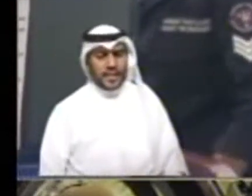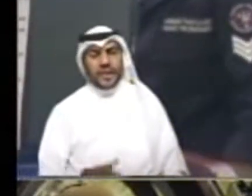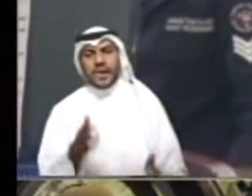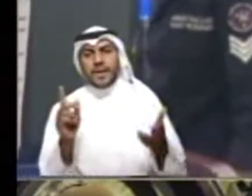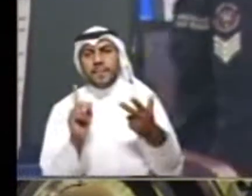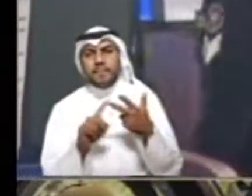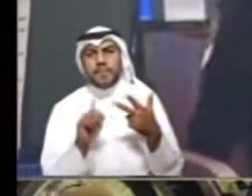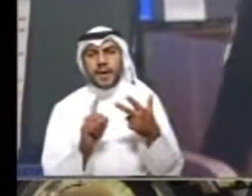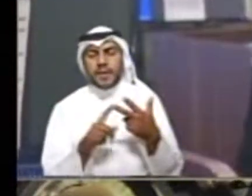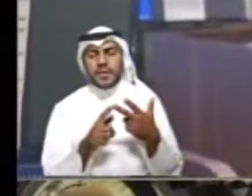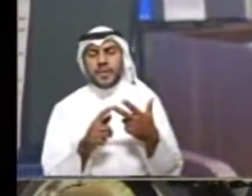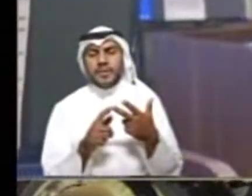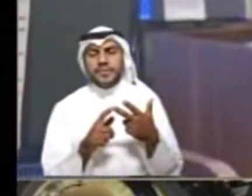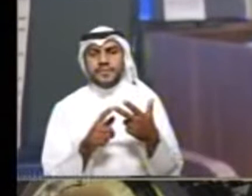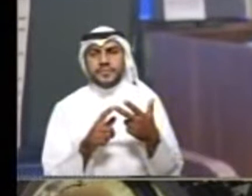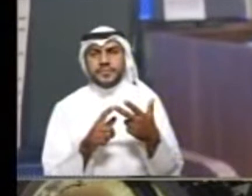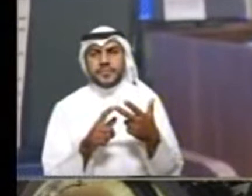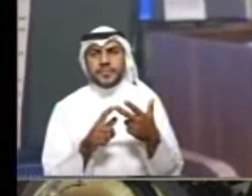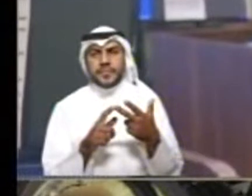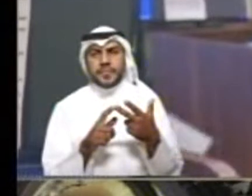وكذلك بعض البلاغات اللي هي